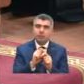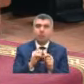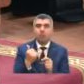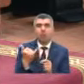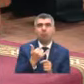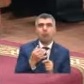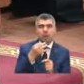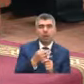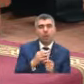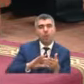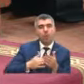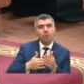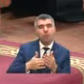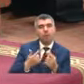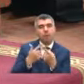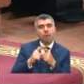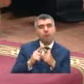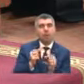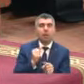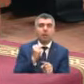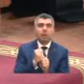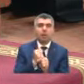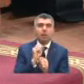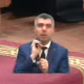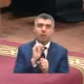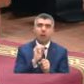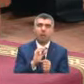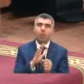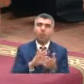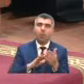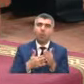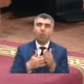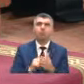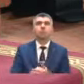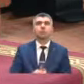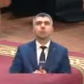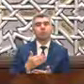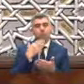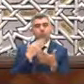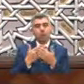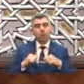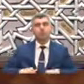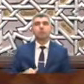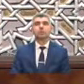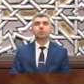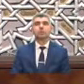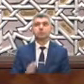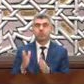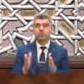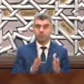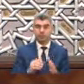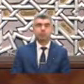هو مناسب للعمل ديال هذه الفئة. شكرا من سيد الوزير. شكرا. تعقيب سيد